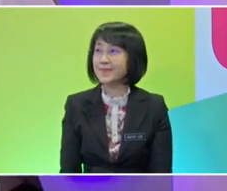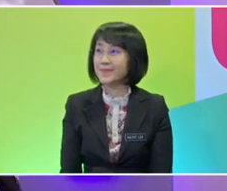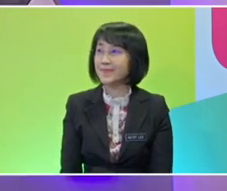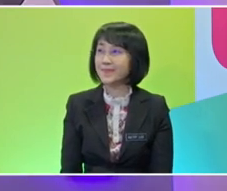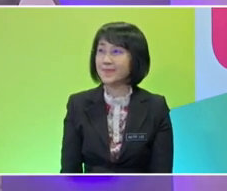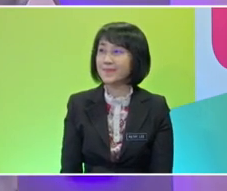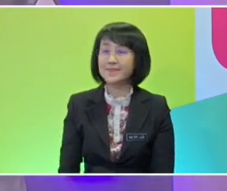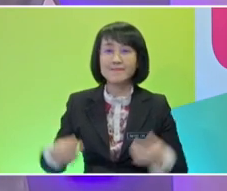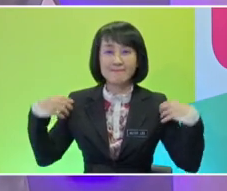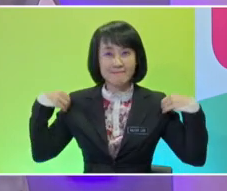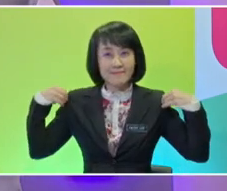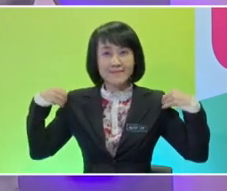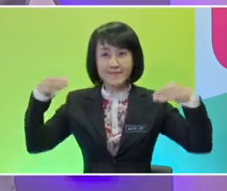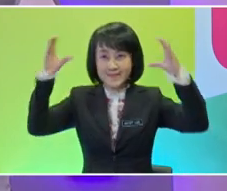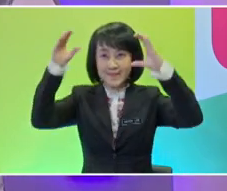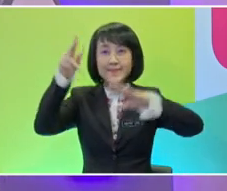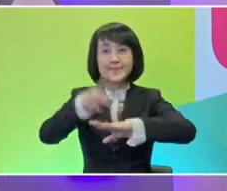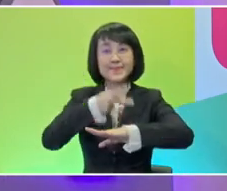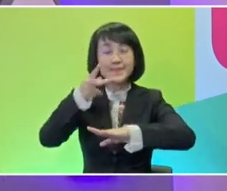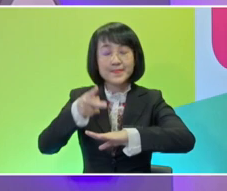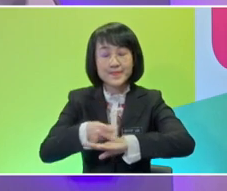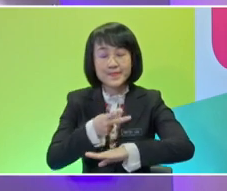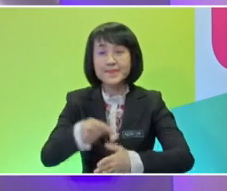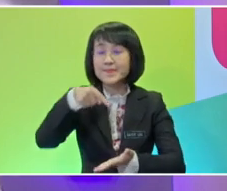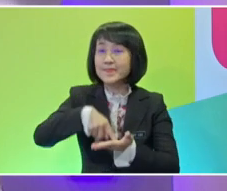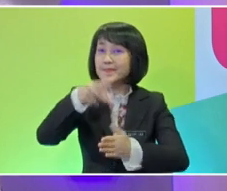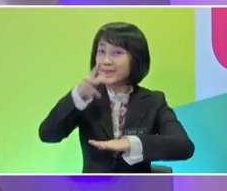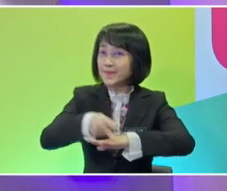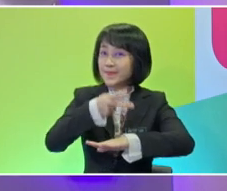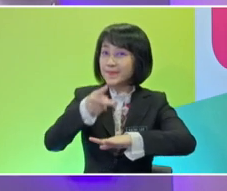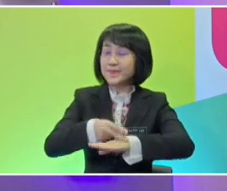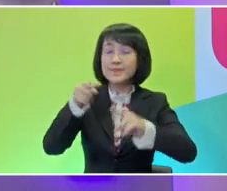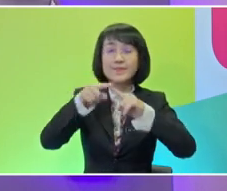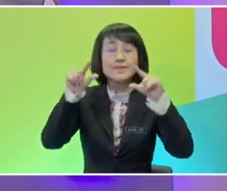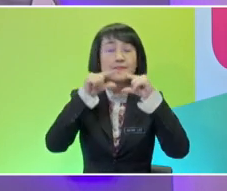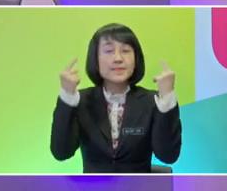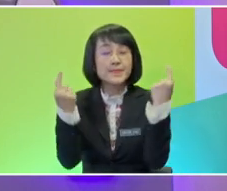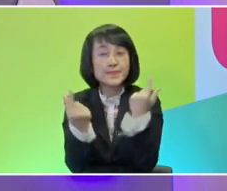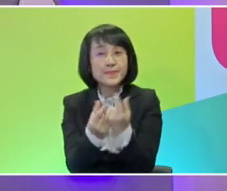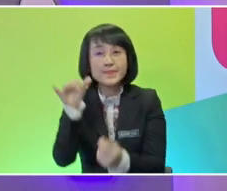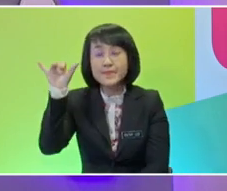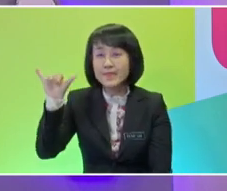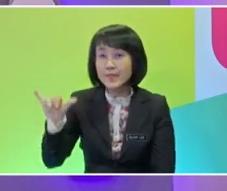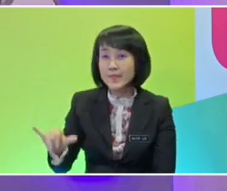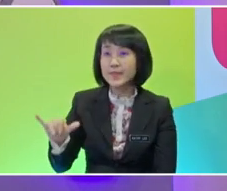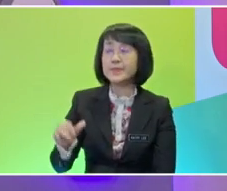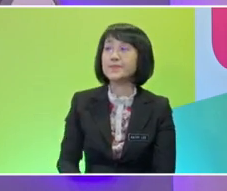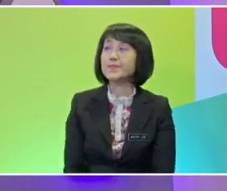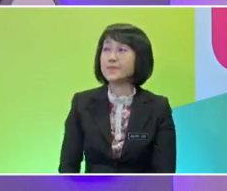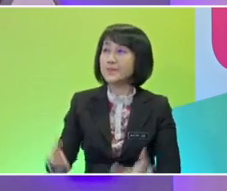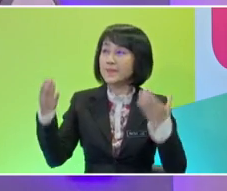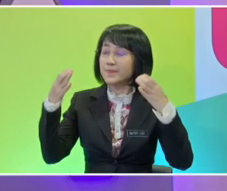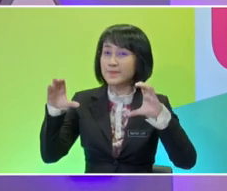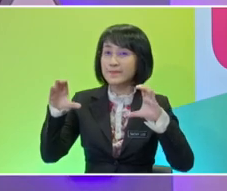yang saya pakai ini inilah pakaian kepada golongan-golongan yang cube